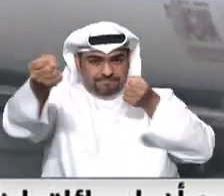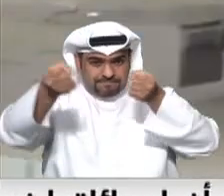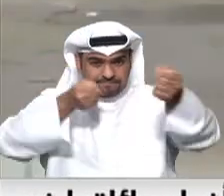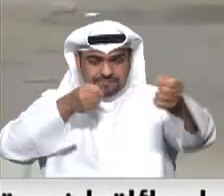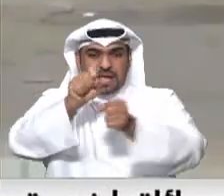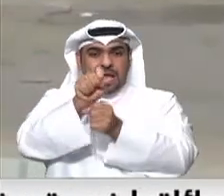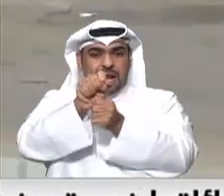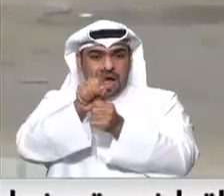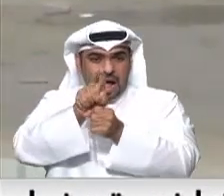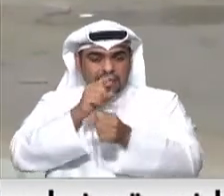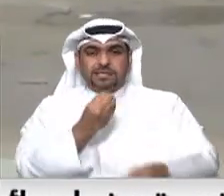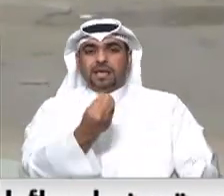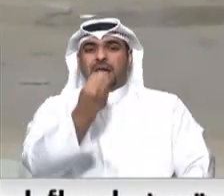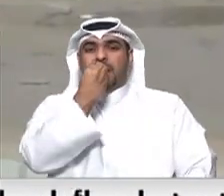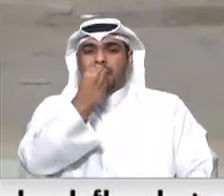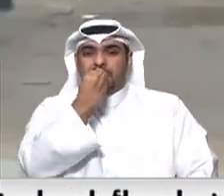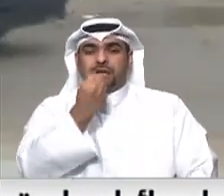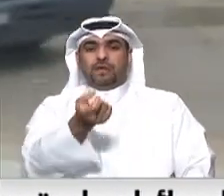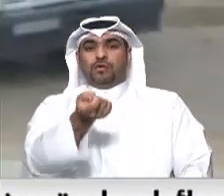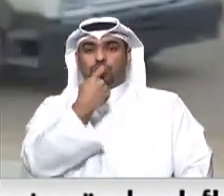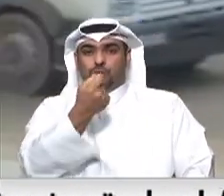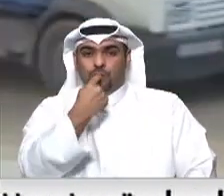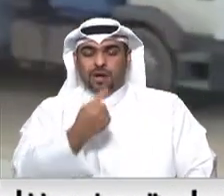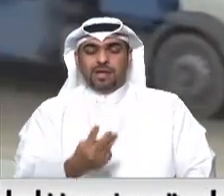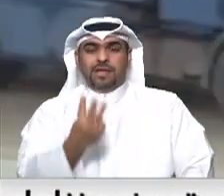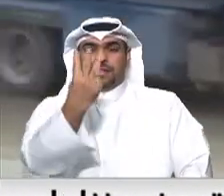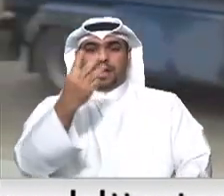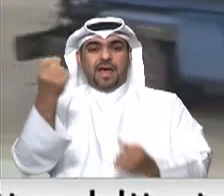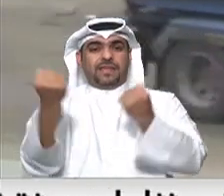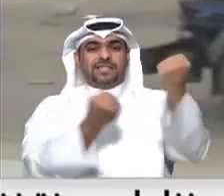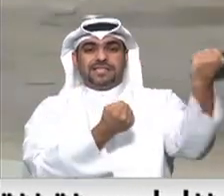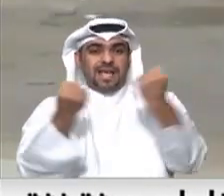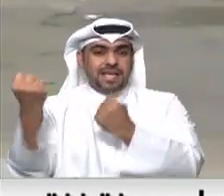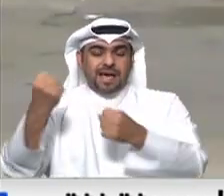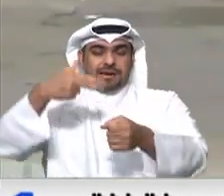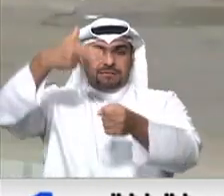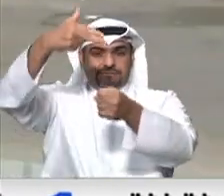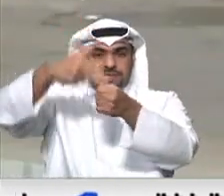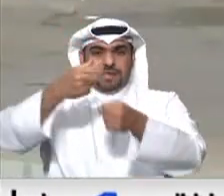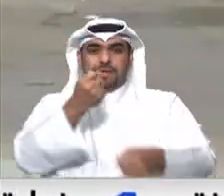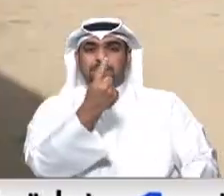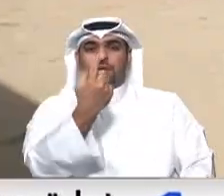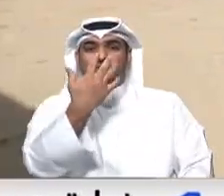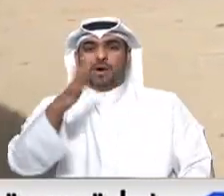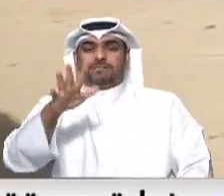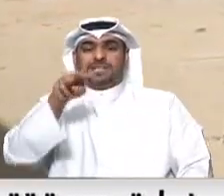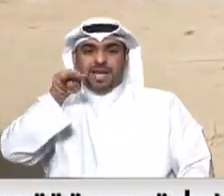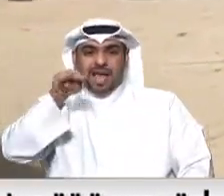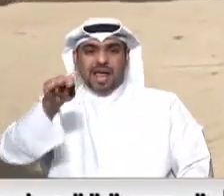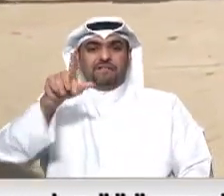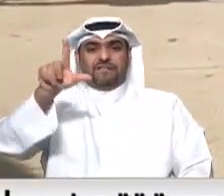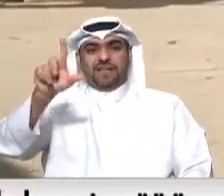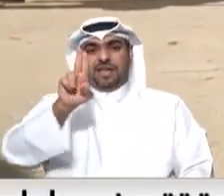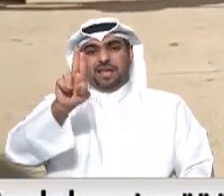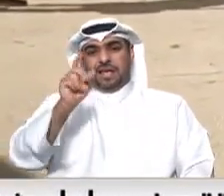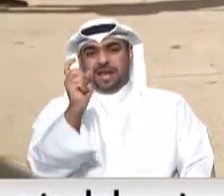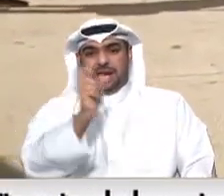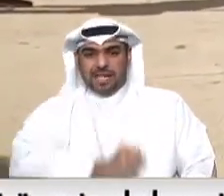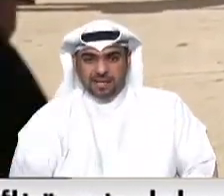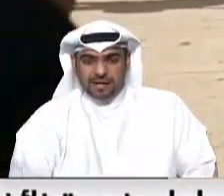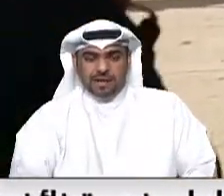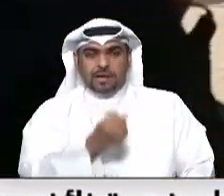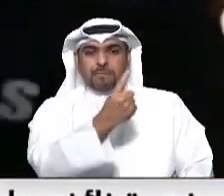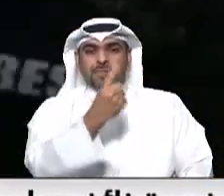المنزلي، بالإضافة إلى 3 سيارات وقود تحمل 150 ألف لترا و 230 شاحنة